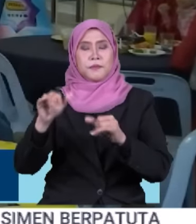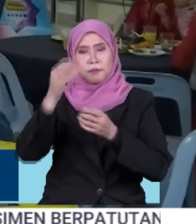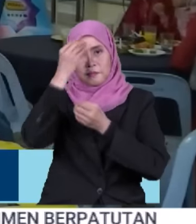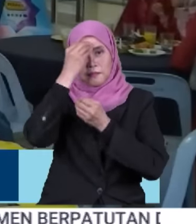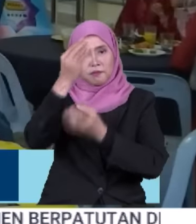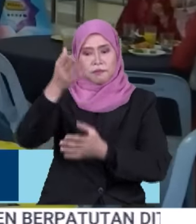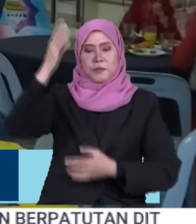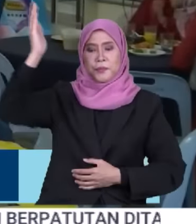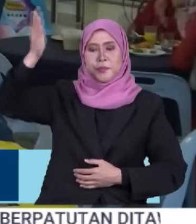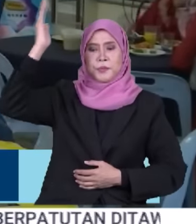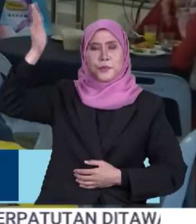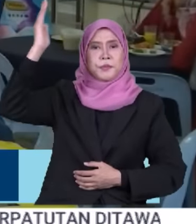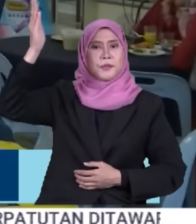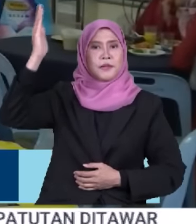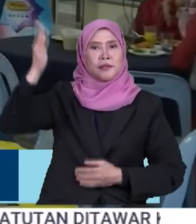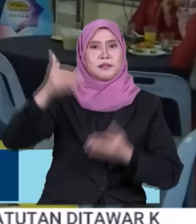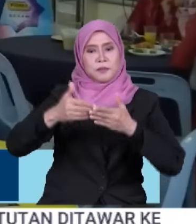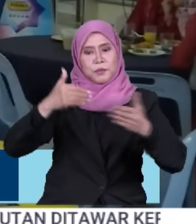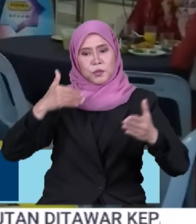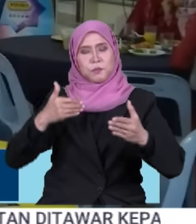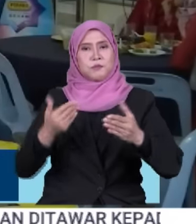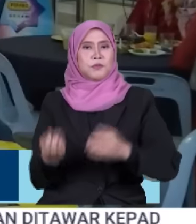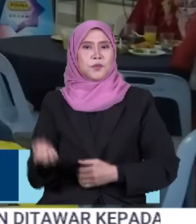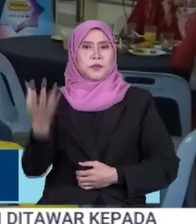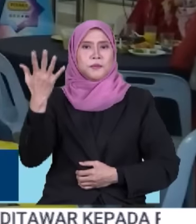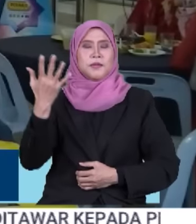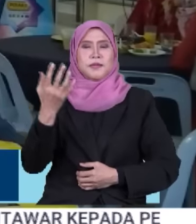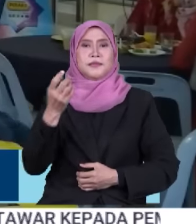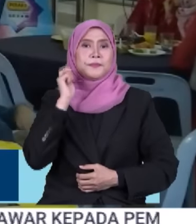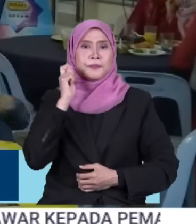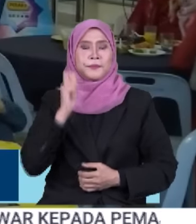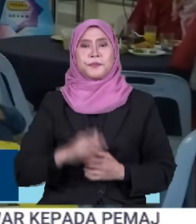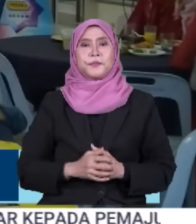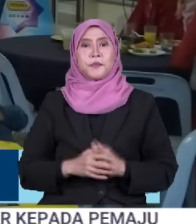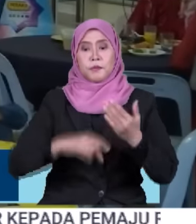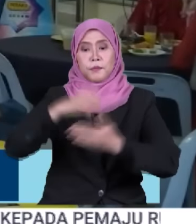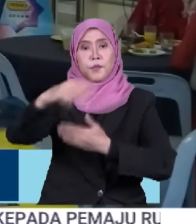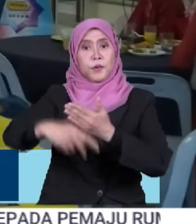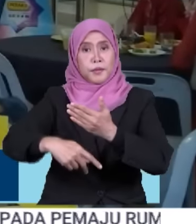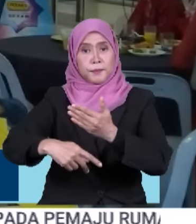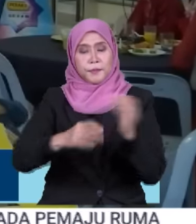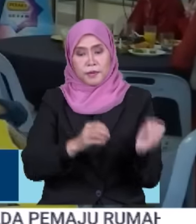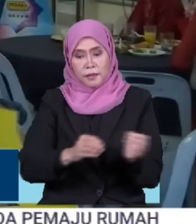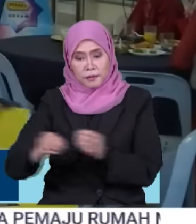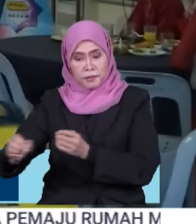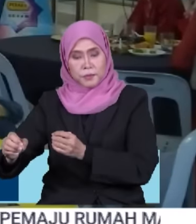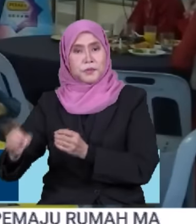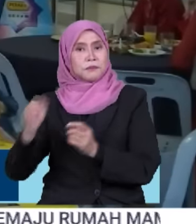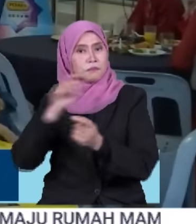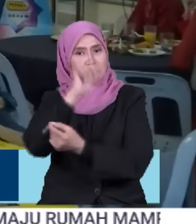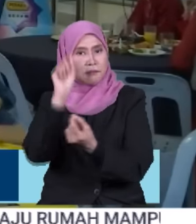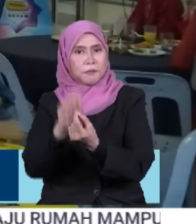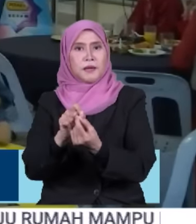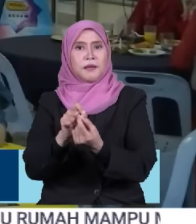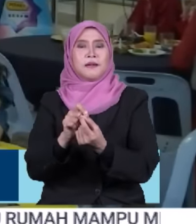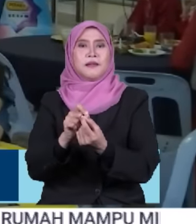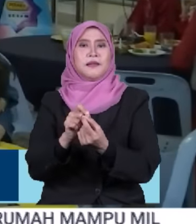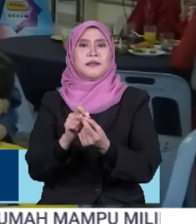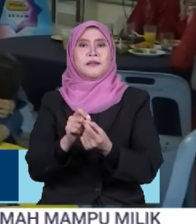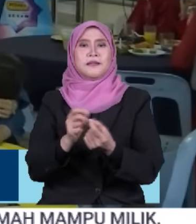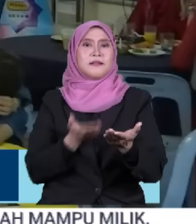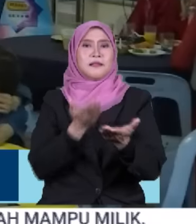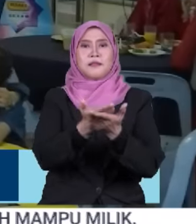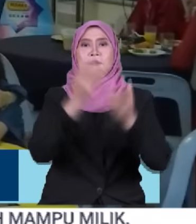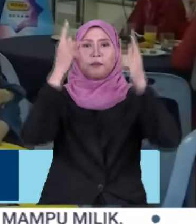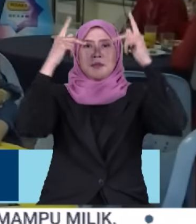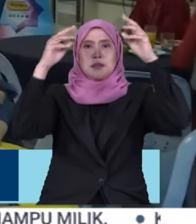menyampaikan tazkirah ringkas sebelum majlis berbuka puasa tadi. Dan program yang di dianjurkan ini bertepatan dengan saranan Yang Amat Berhormat